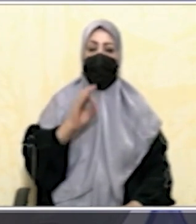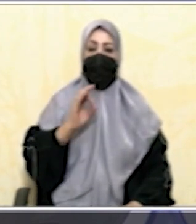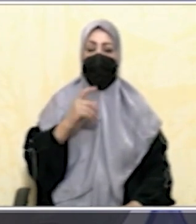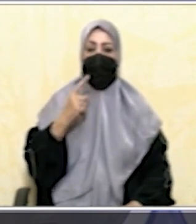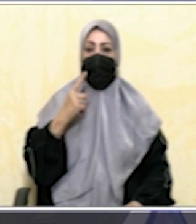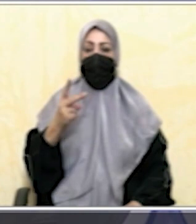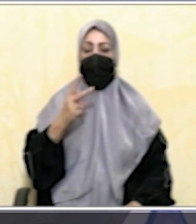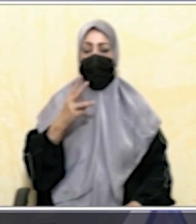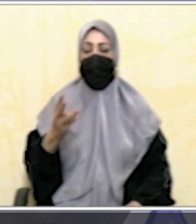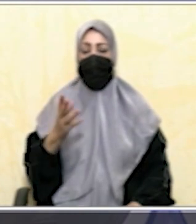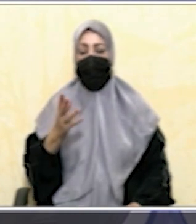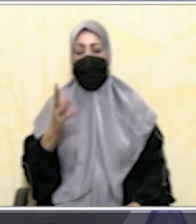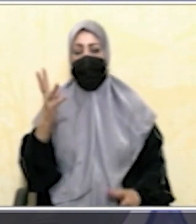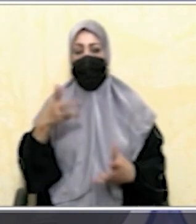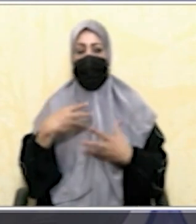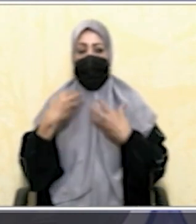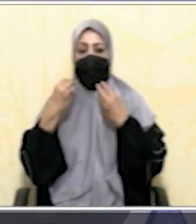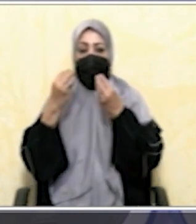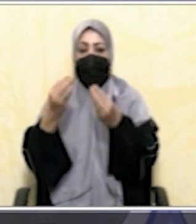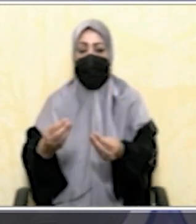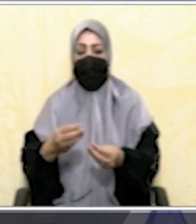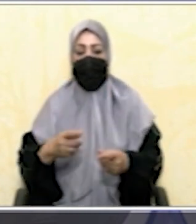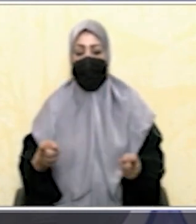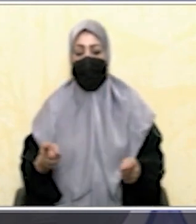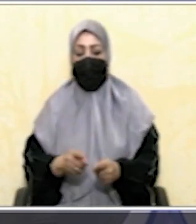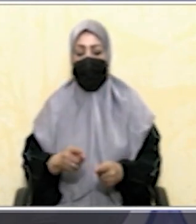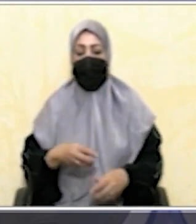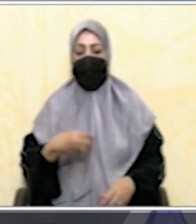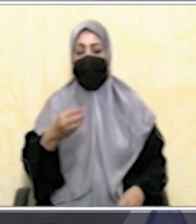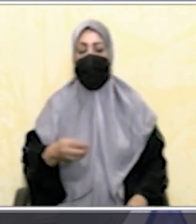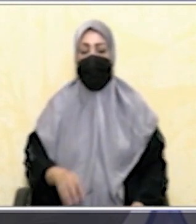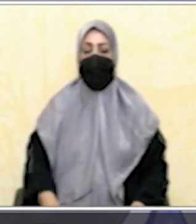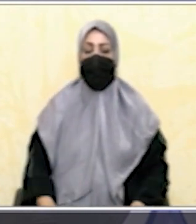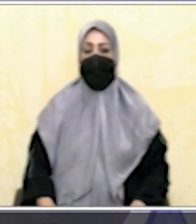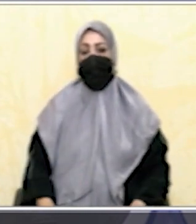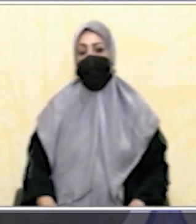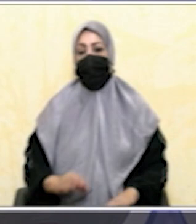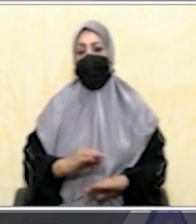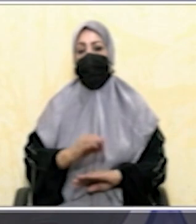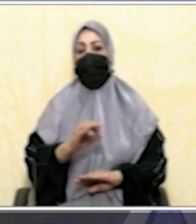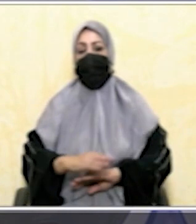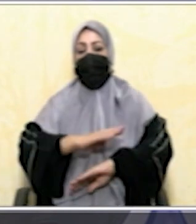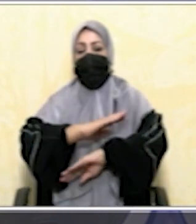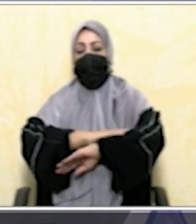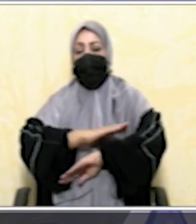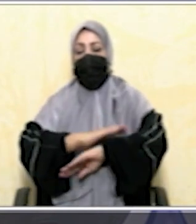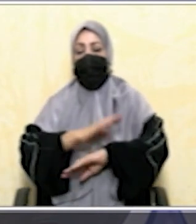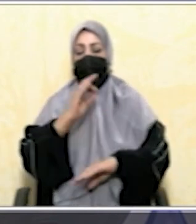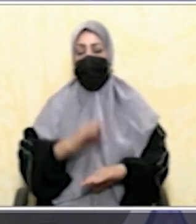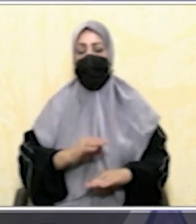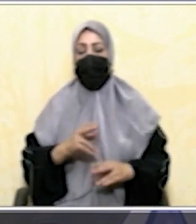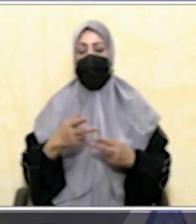الاصل في المهر ان كل مع بعضه لكن يجوز تاجيل بعضه لكن يكون لمده مش طويله مش لاجل طويل